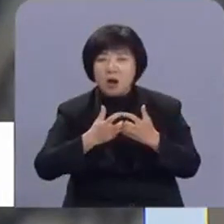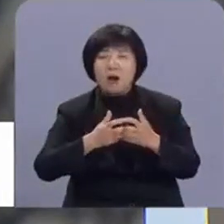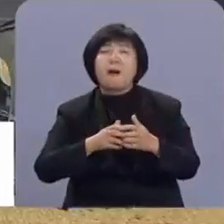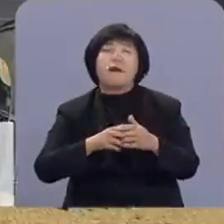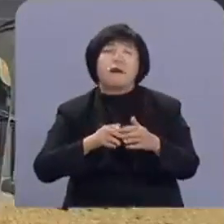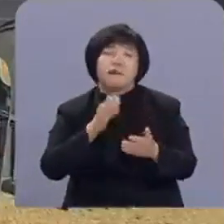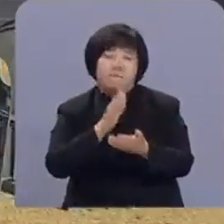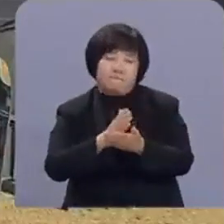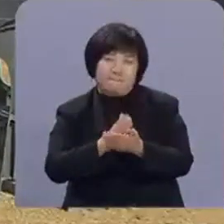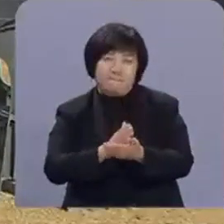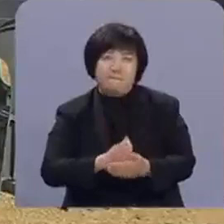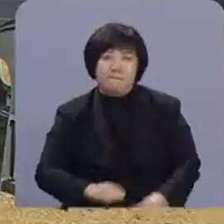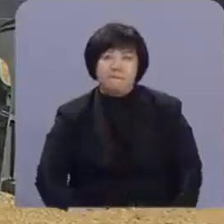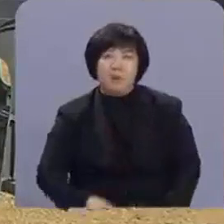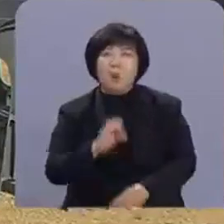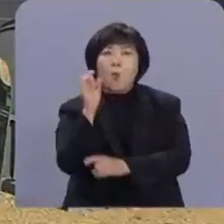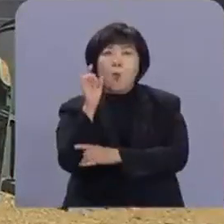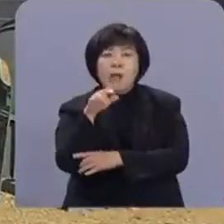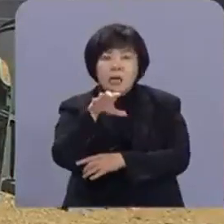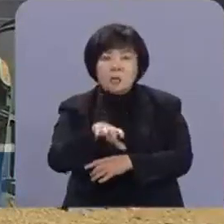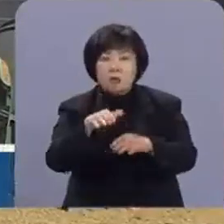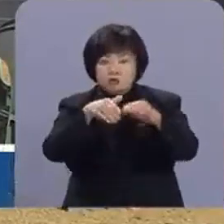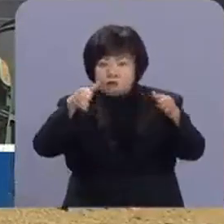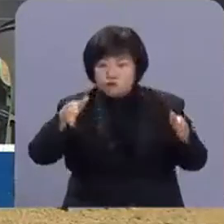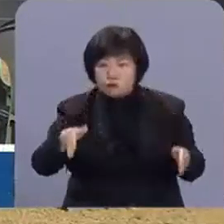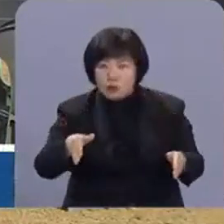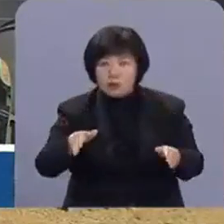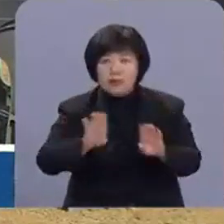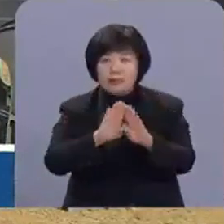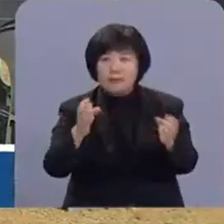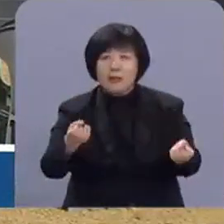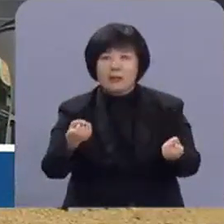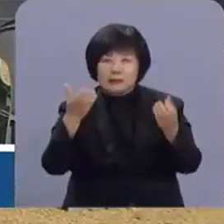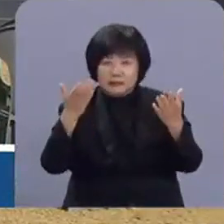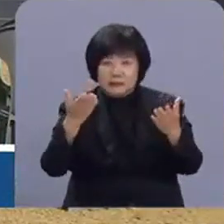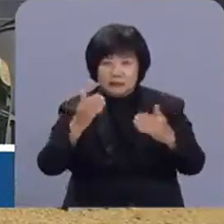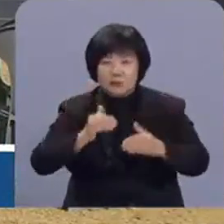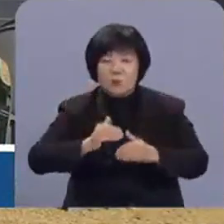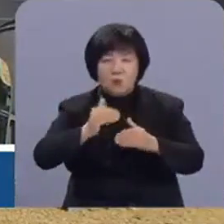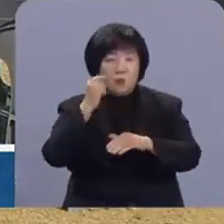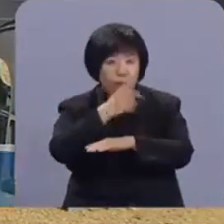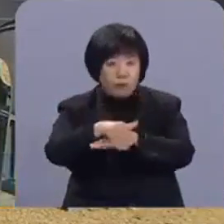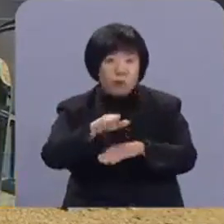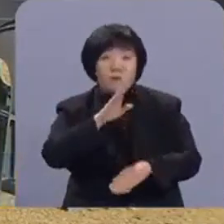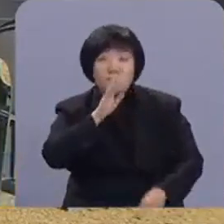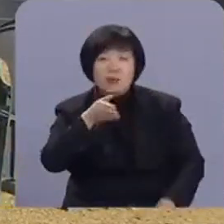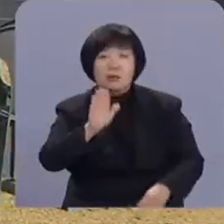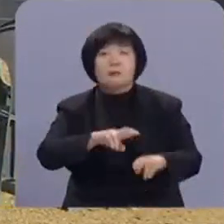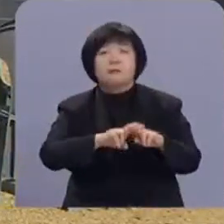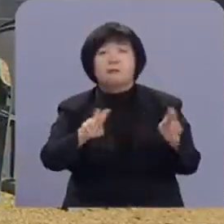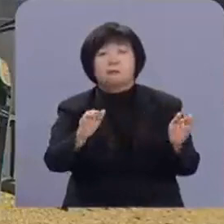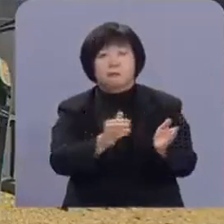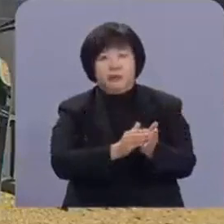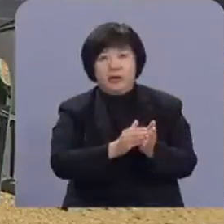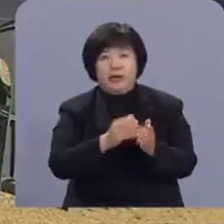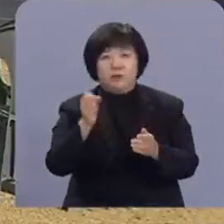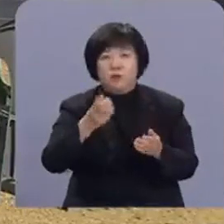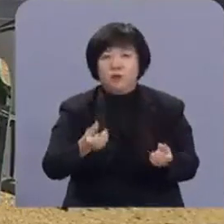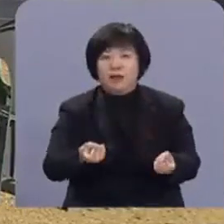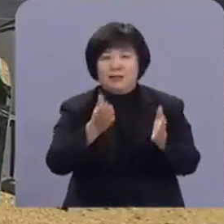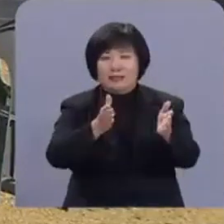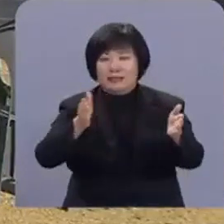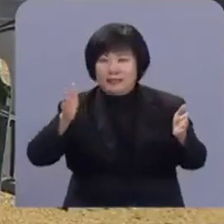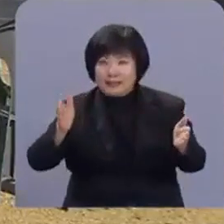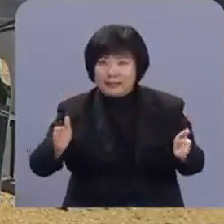피했습니다. 원래 이곳 무대에서는 개막식을 비롯한 행사가 열릴 예정이었지만 취소가 됐습니다. 또 행사 기간